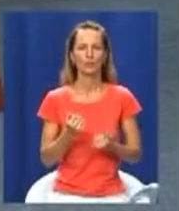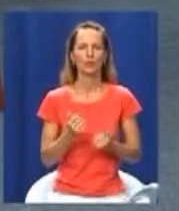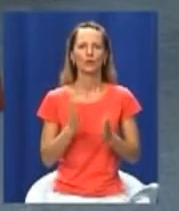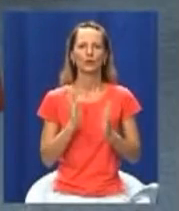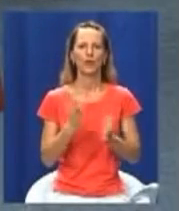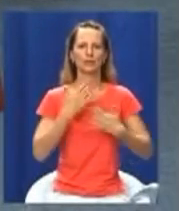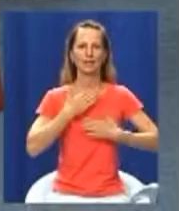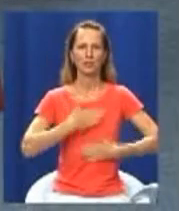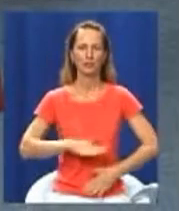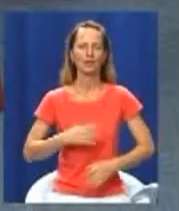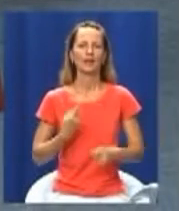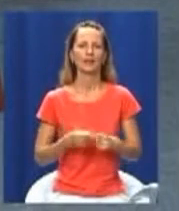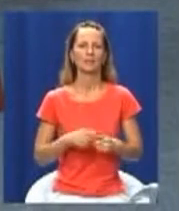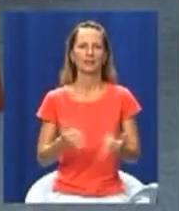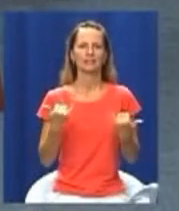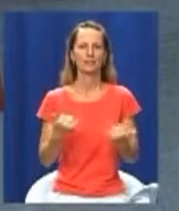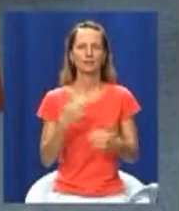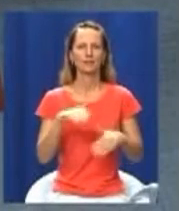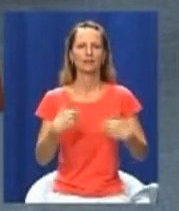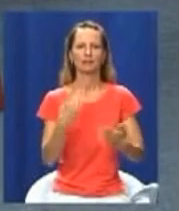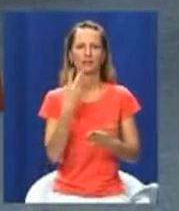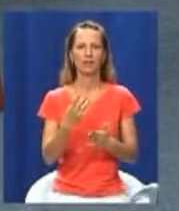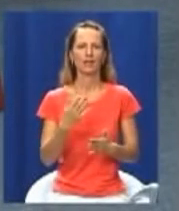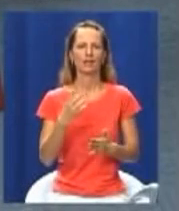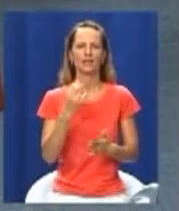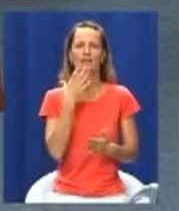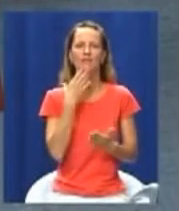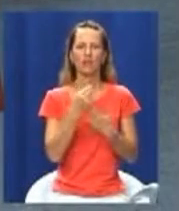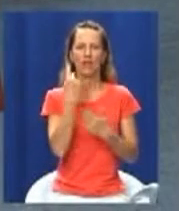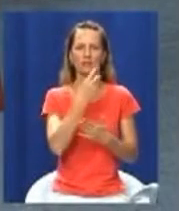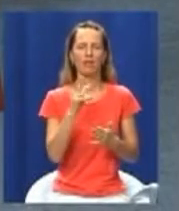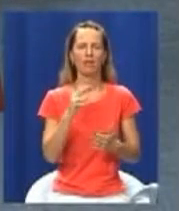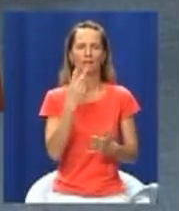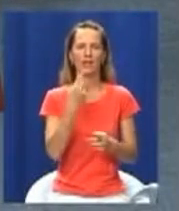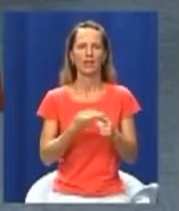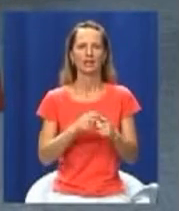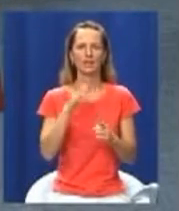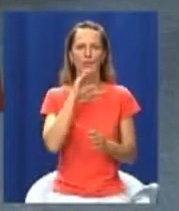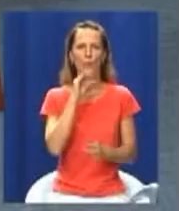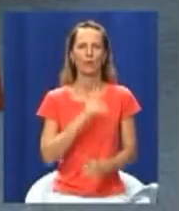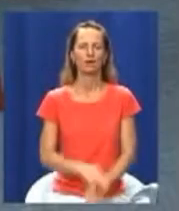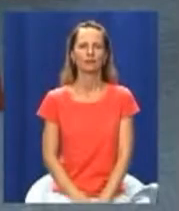лише задоволення. Тому просто зараз пропонуємо вам переглянути на власні очі, як виглядає цей цуцик.